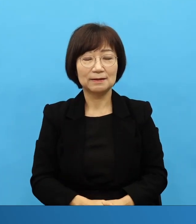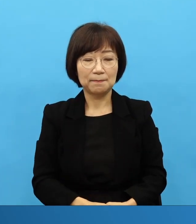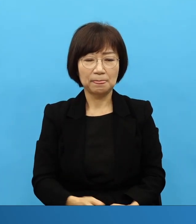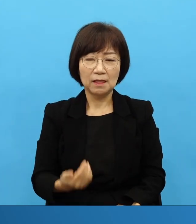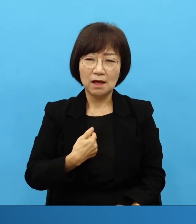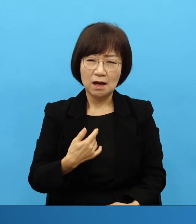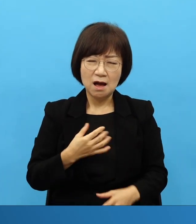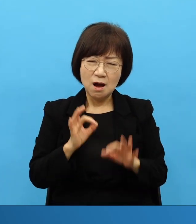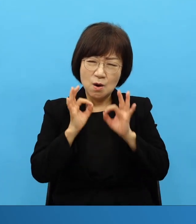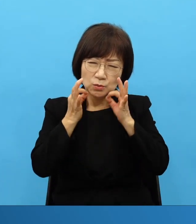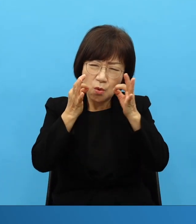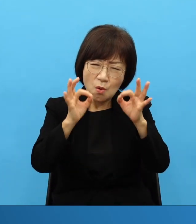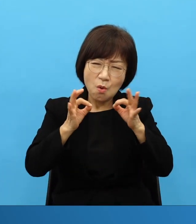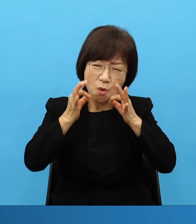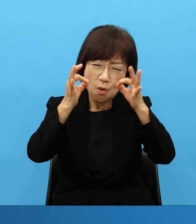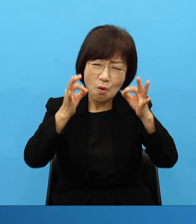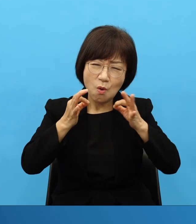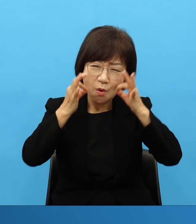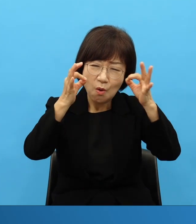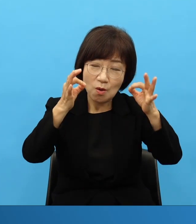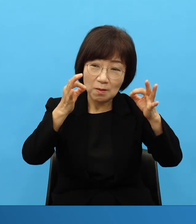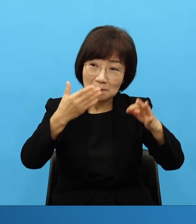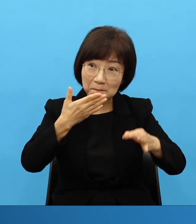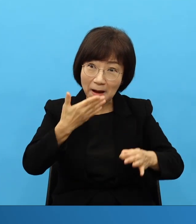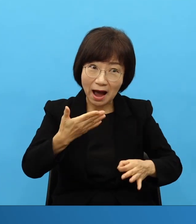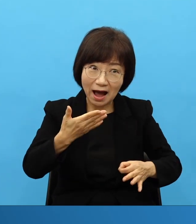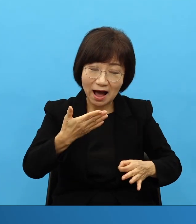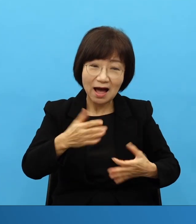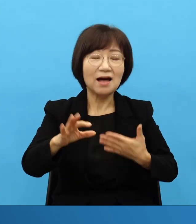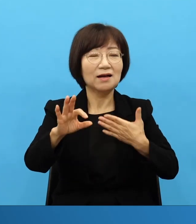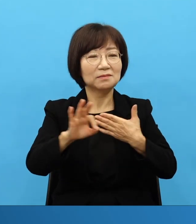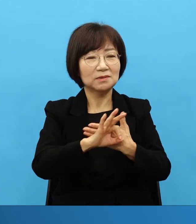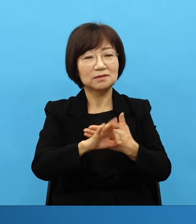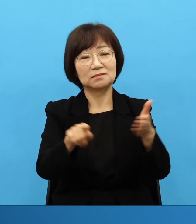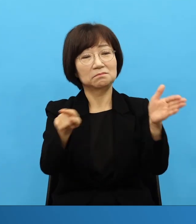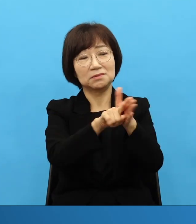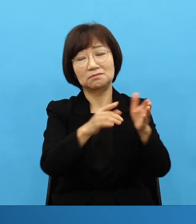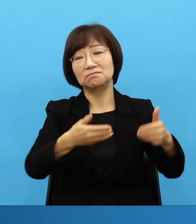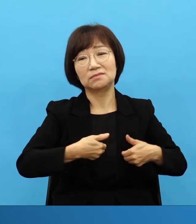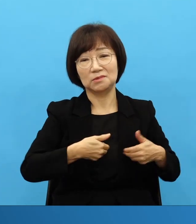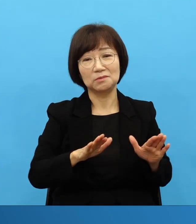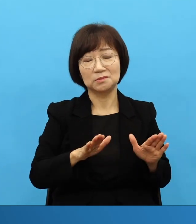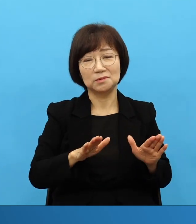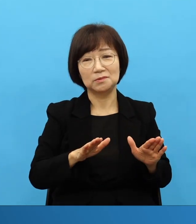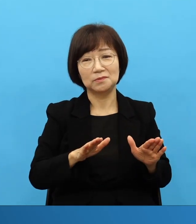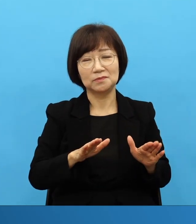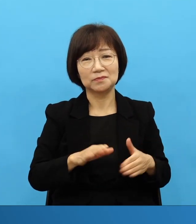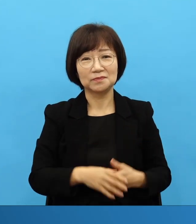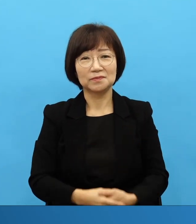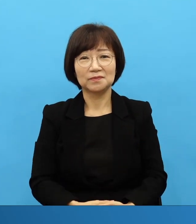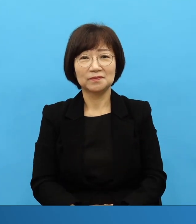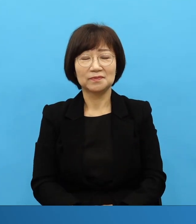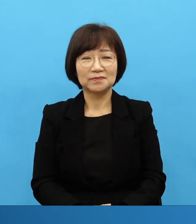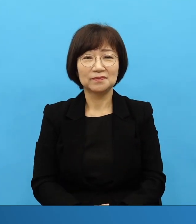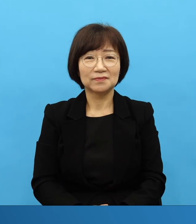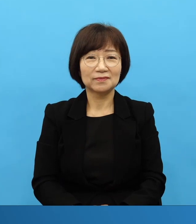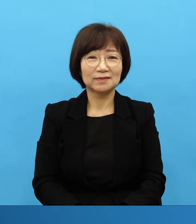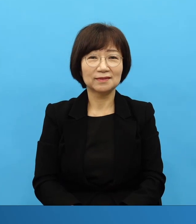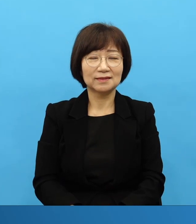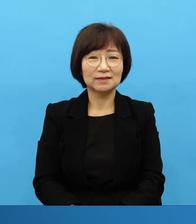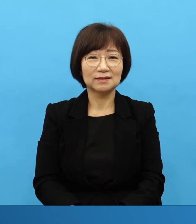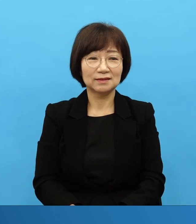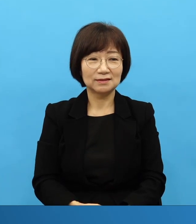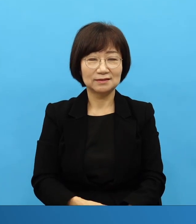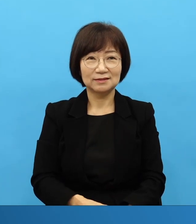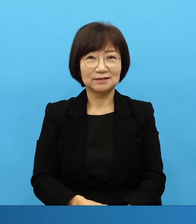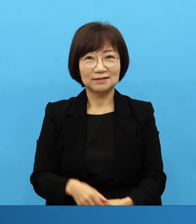수 있는 것도면 믿을 필요 없어요. 하면 되죠. If we can just do this by our own efforts, there's no reason for us to believe because we just 그게 simply act. 정통 유도교인데 틀린